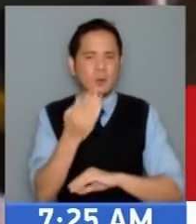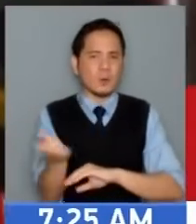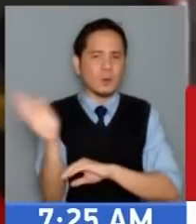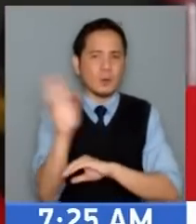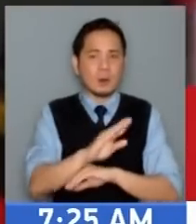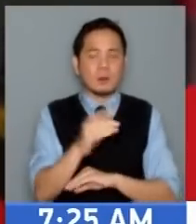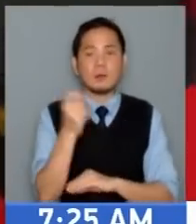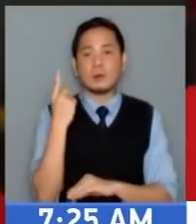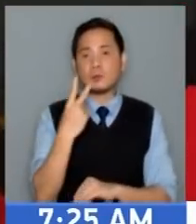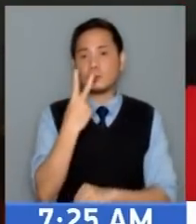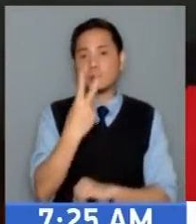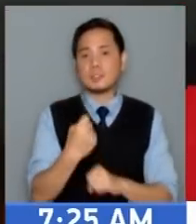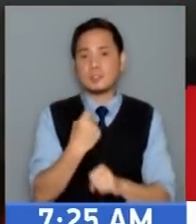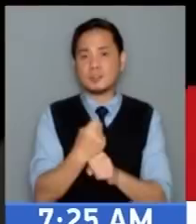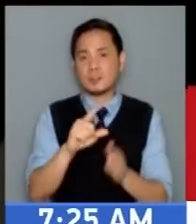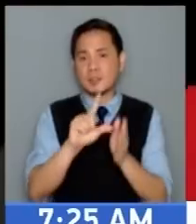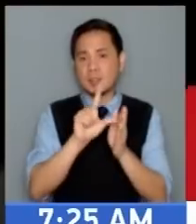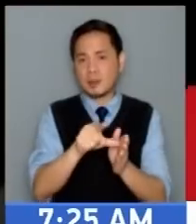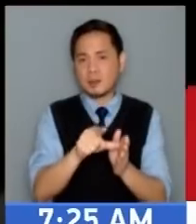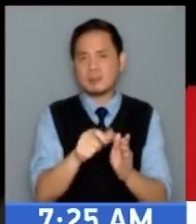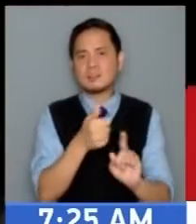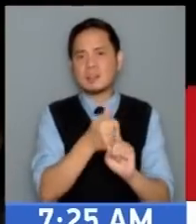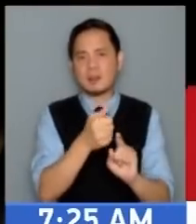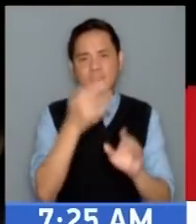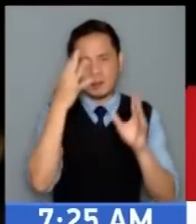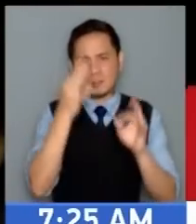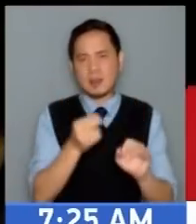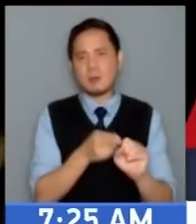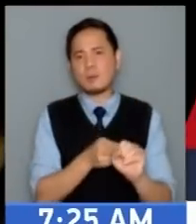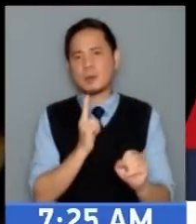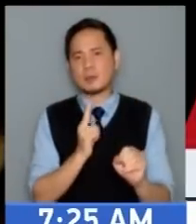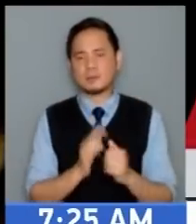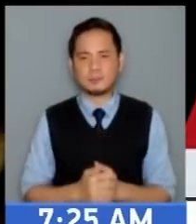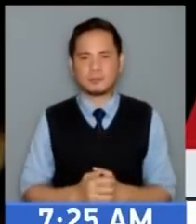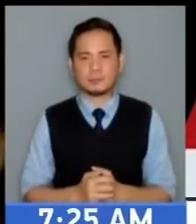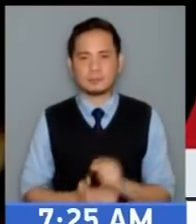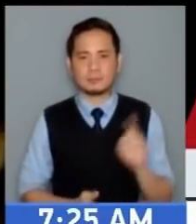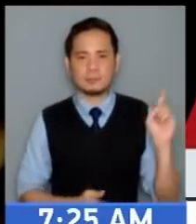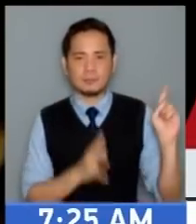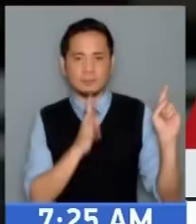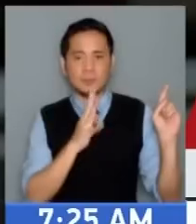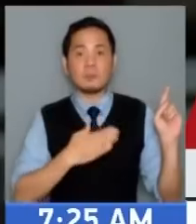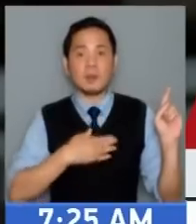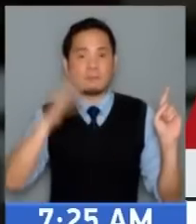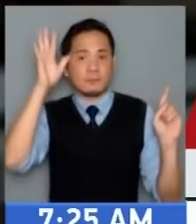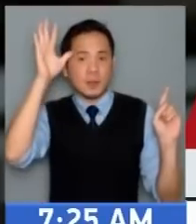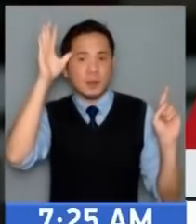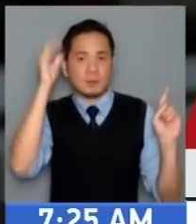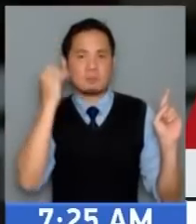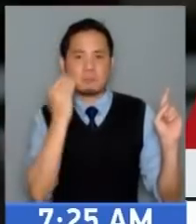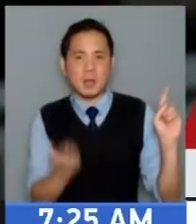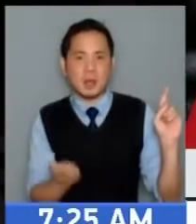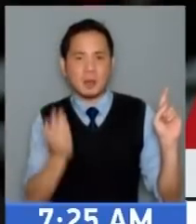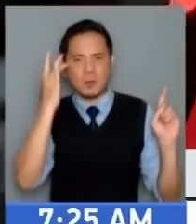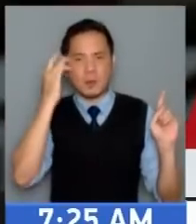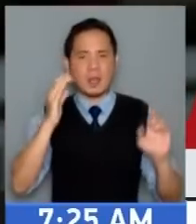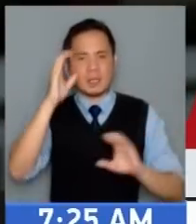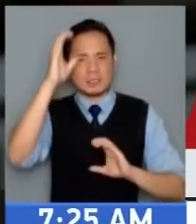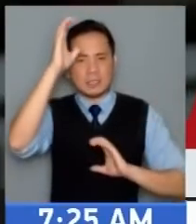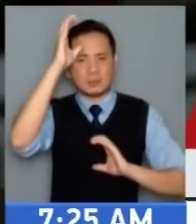nakararaan, tuluyan niya nang itinigil ito. Namatay yung tatay ko sa cancer, sa paninigarilyo. Iisip ko lang yung kaligtasan ko